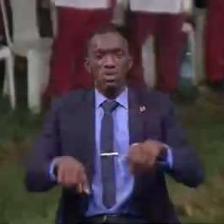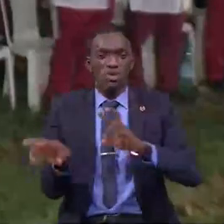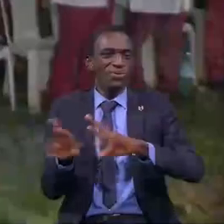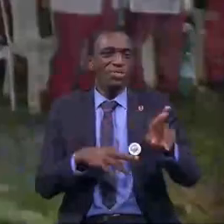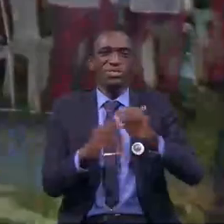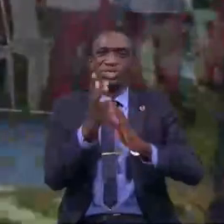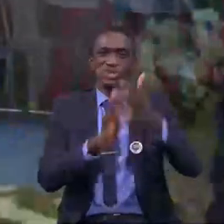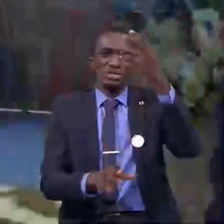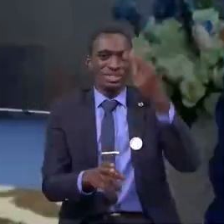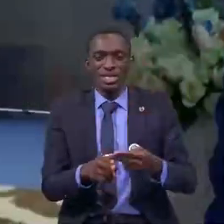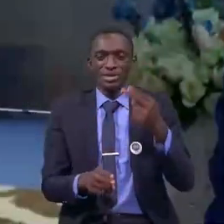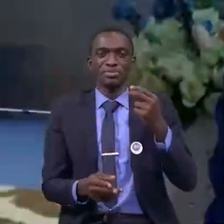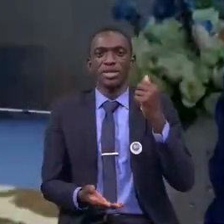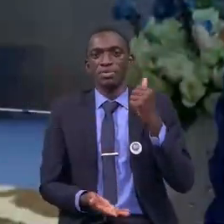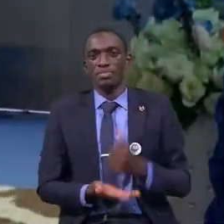venue.